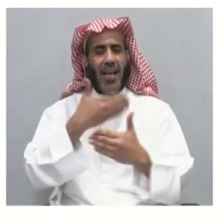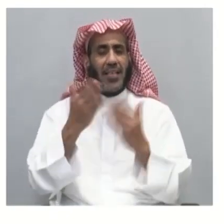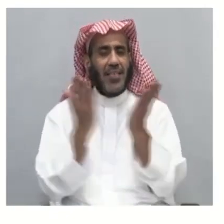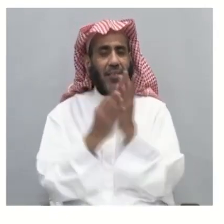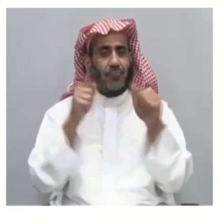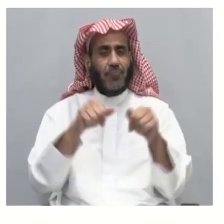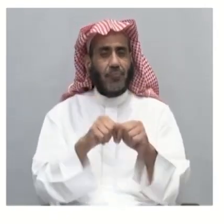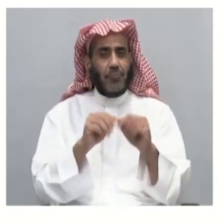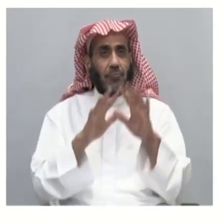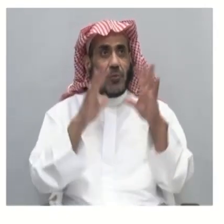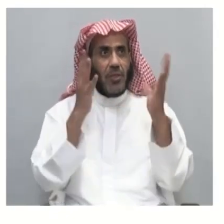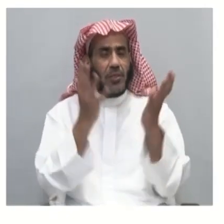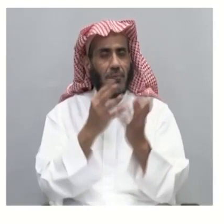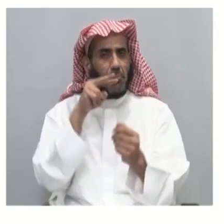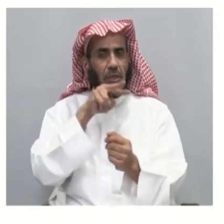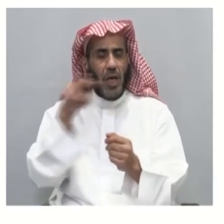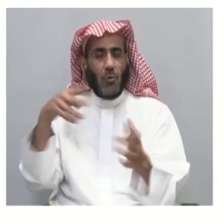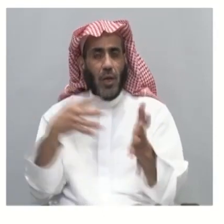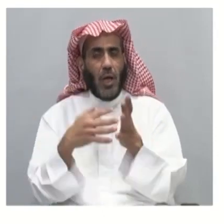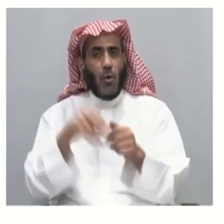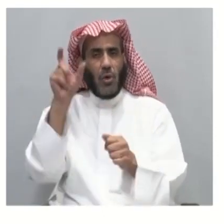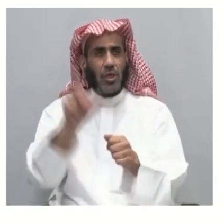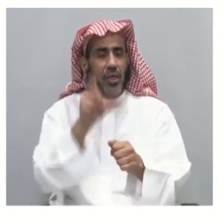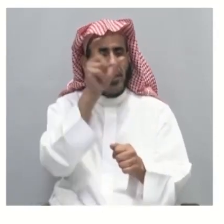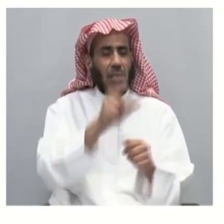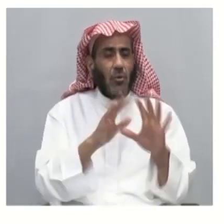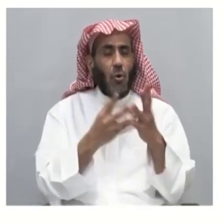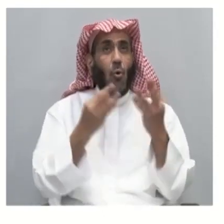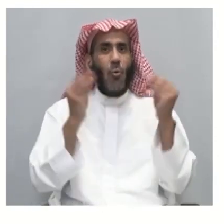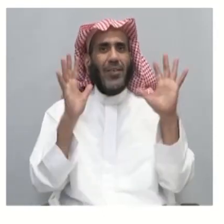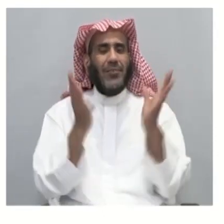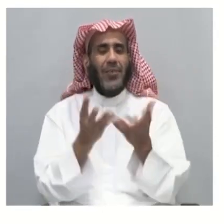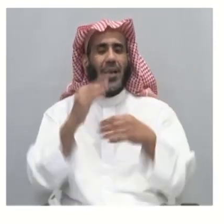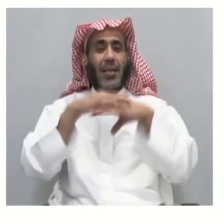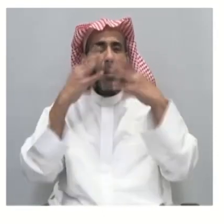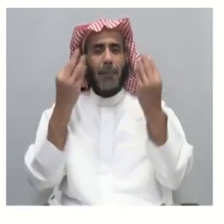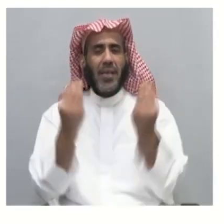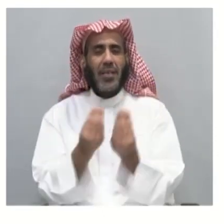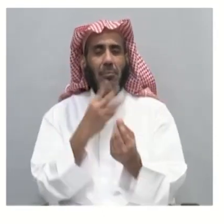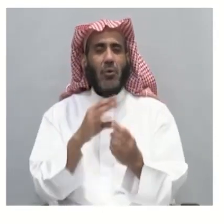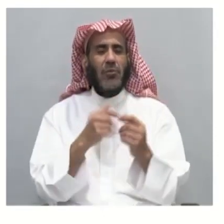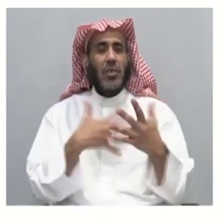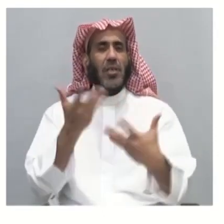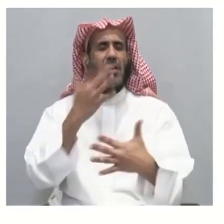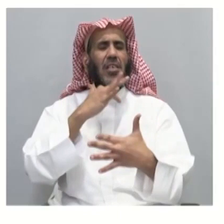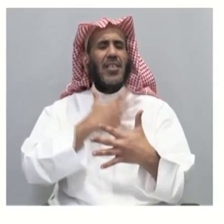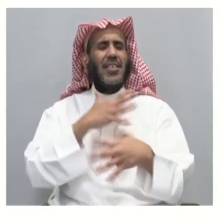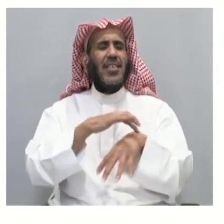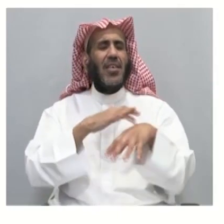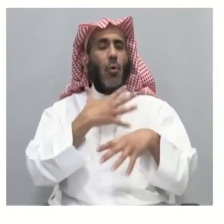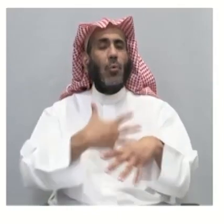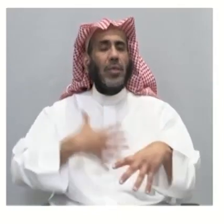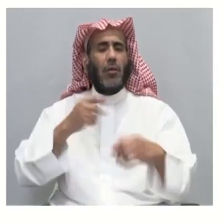الوحده ان تصف المشاهد والاحداث والشخصيات وصفا ادبيا جميلا يجسد جوانبها الحسيه والوجدانيه تكتب